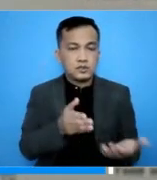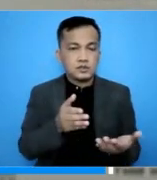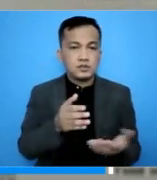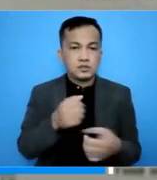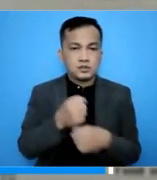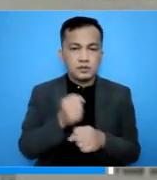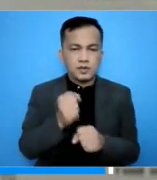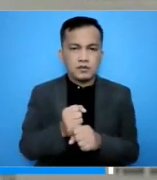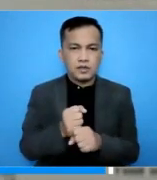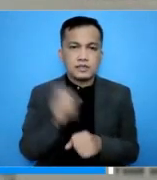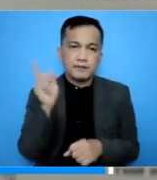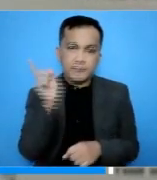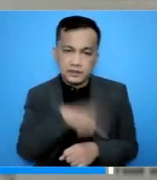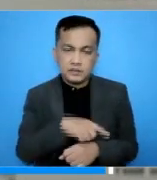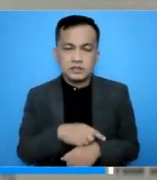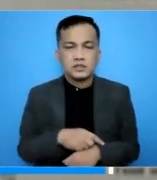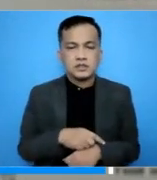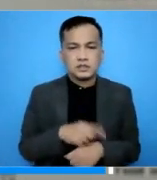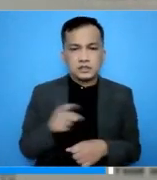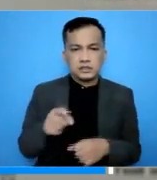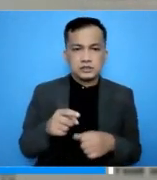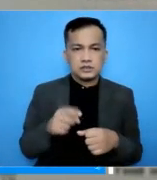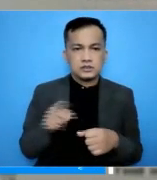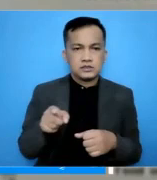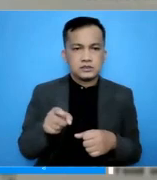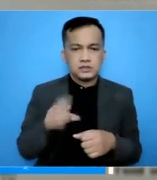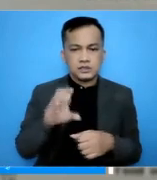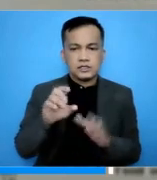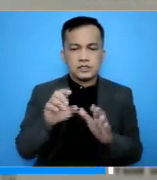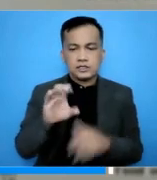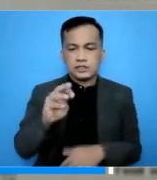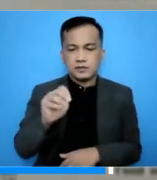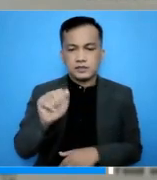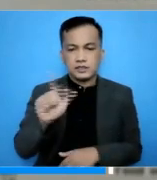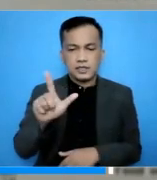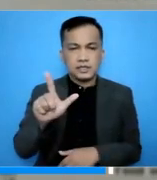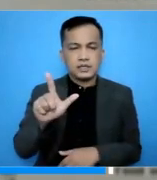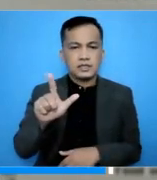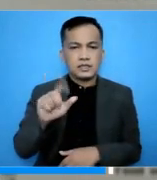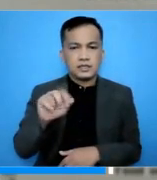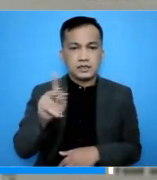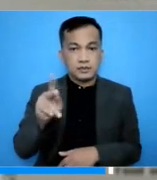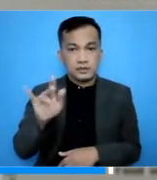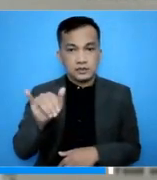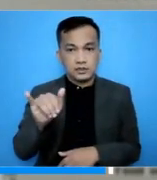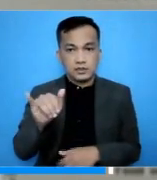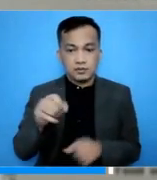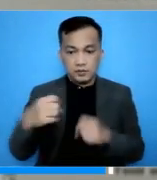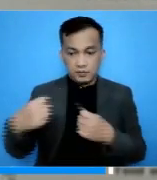And these are criminally liable yan, ang pagbibenta sa atin ng unregistered drug.